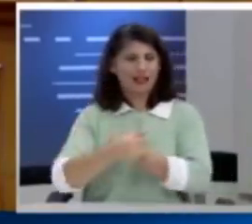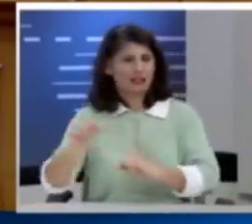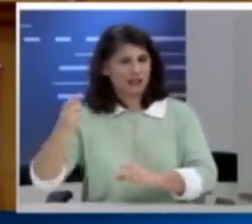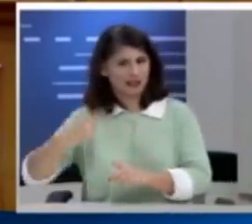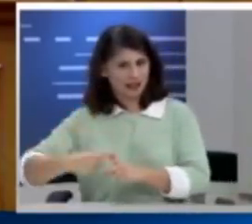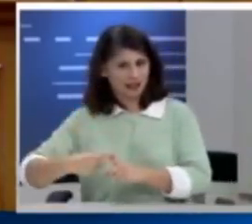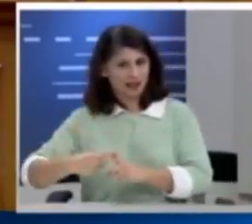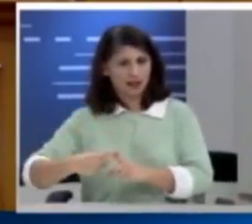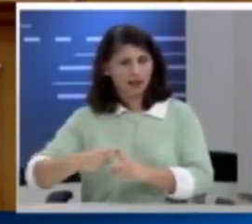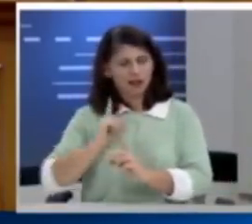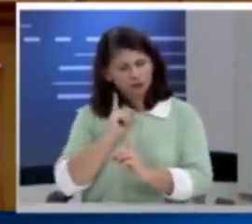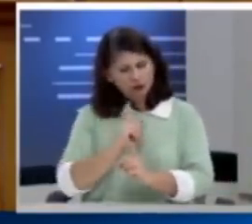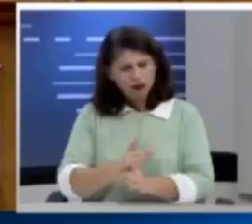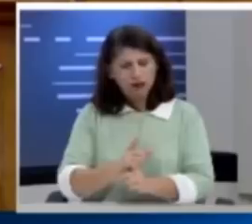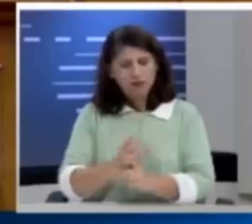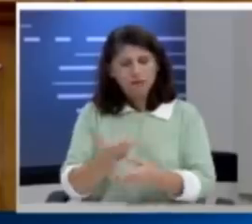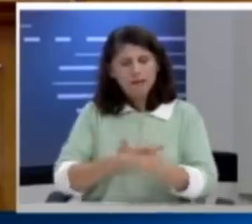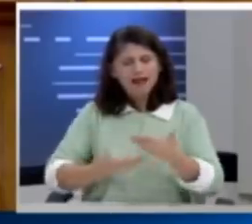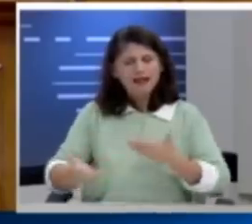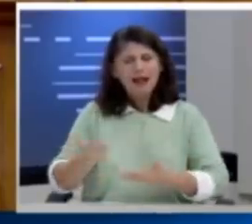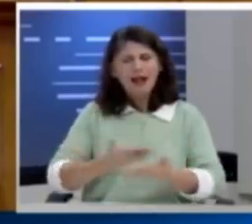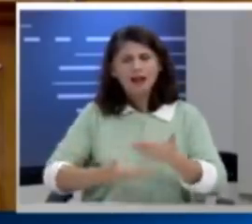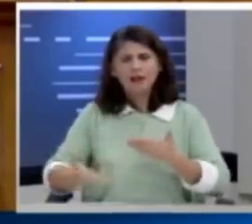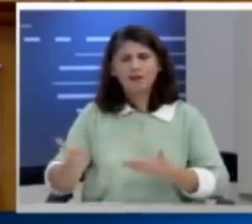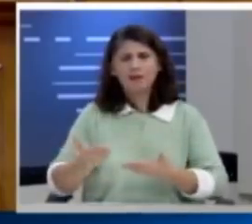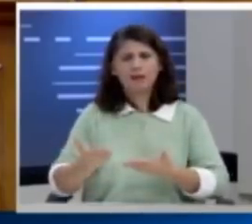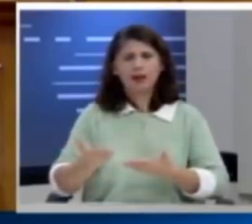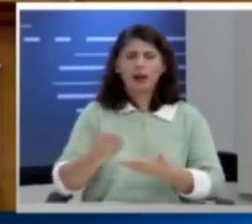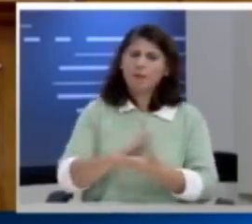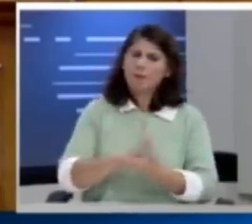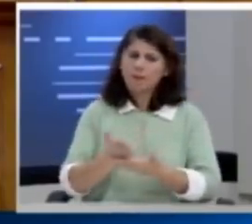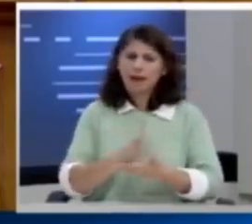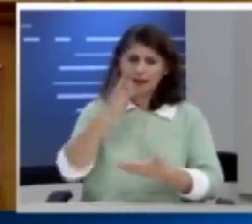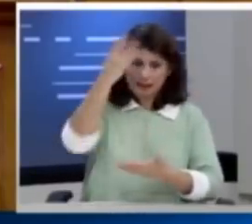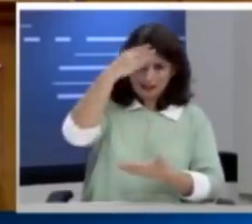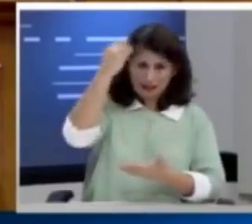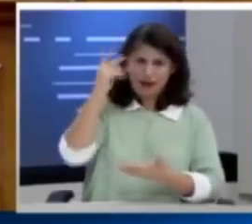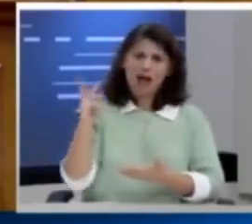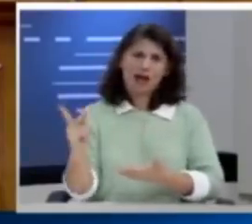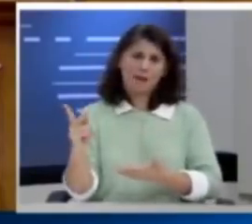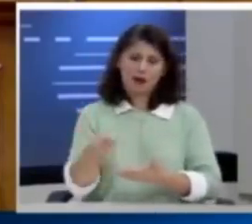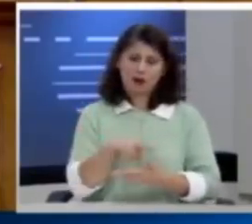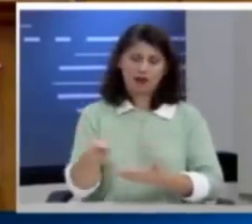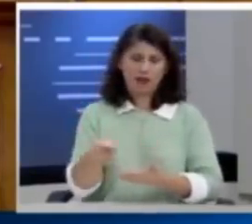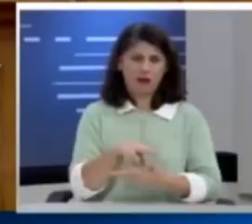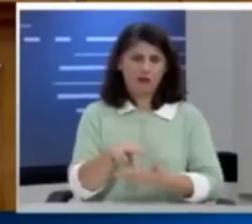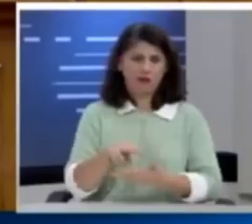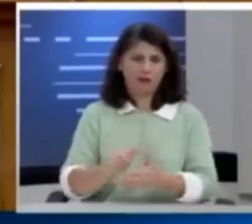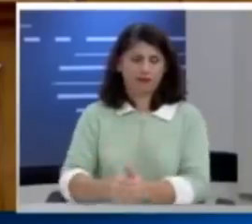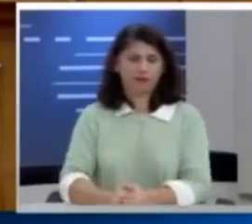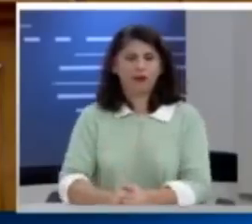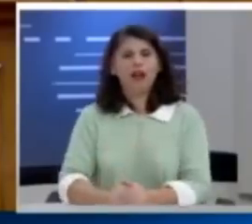ΣΑΝΕΛ, πιο συγκεκριμένα των παζαριών ανάμεσα στον κύριο Τσίπρα και στον κύριο Καμένο. Και